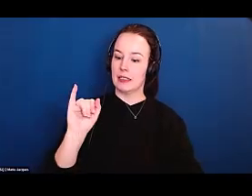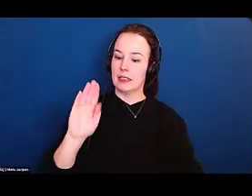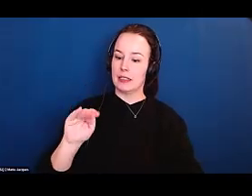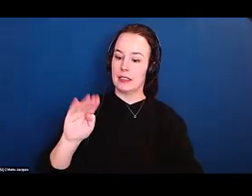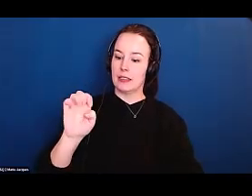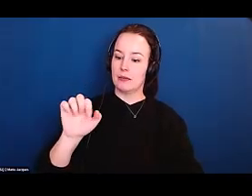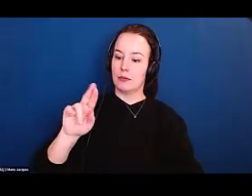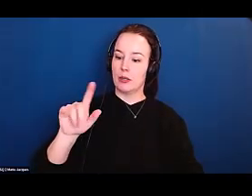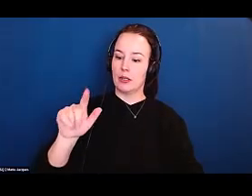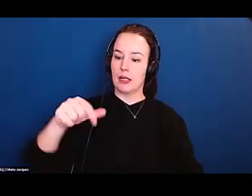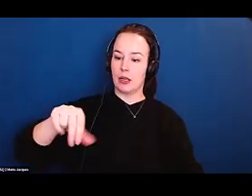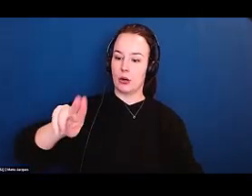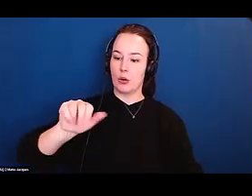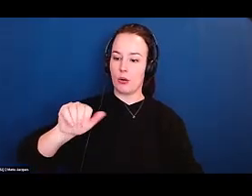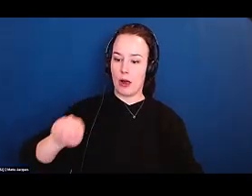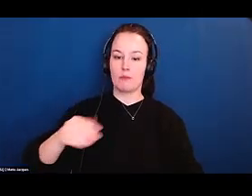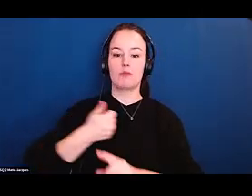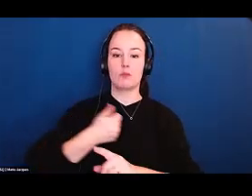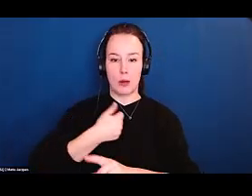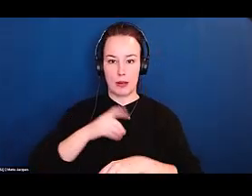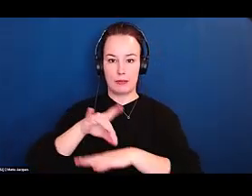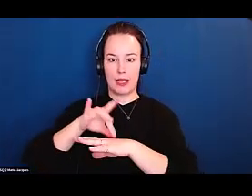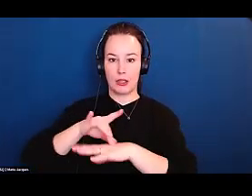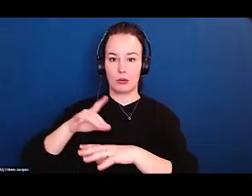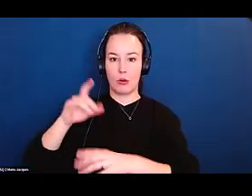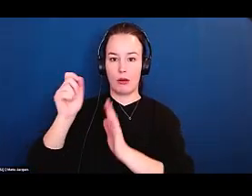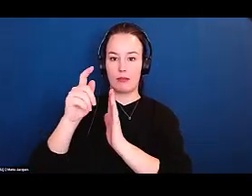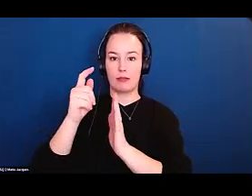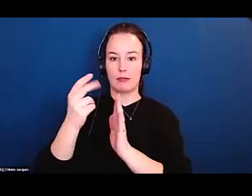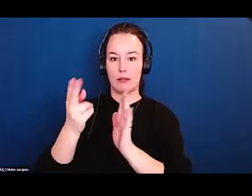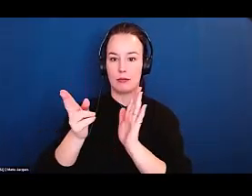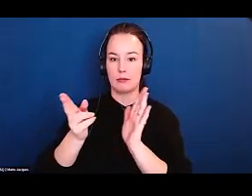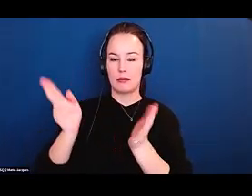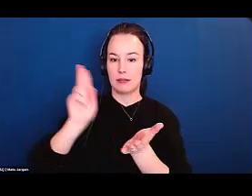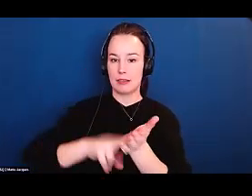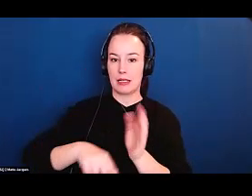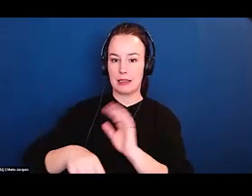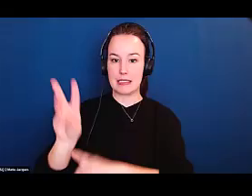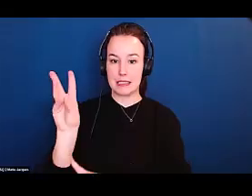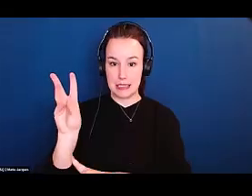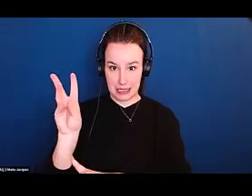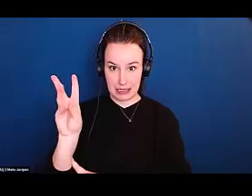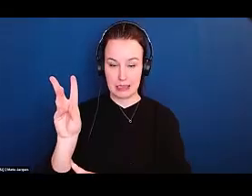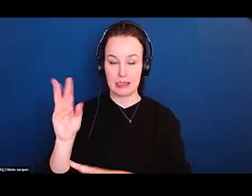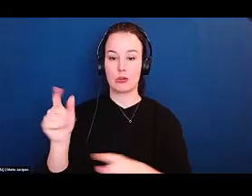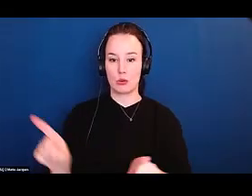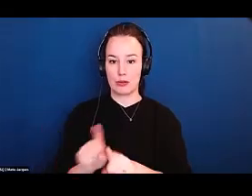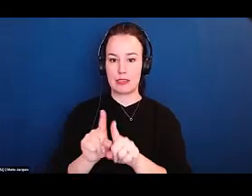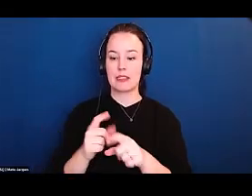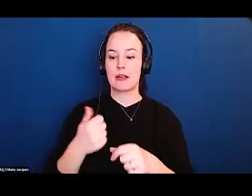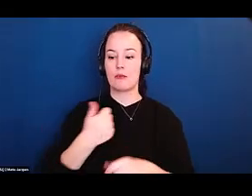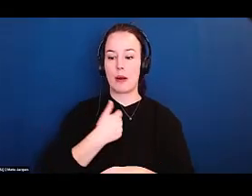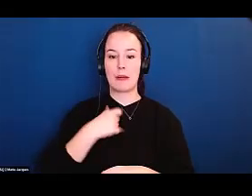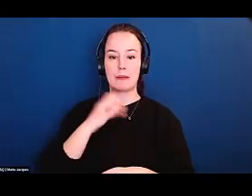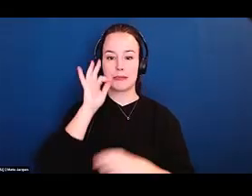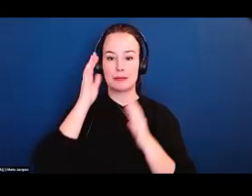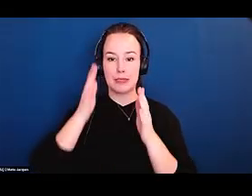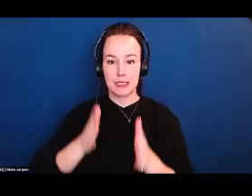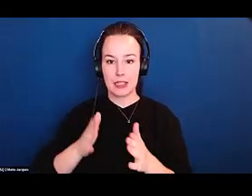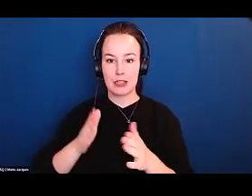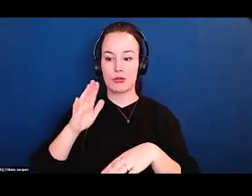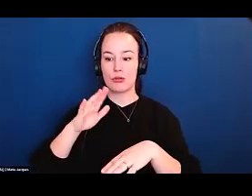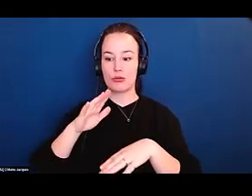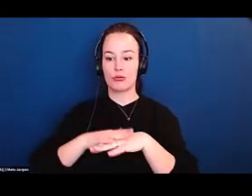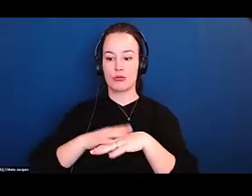Merci, Roselyne. Kimberly Kwan, je suis aussi dans les territoires du traité 6. Je suis la